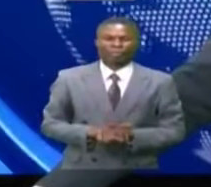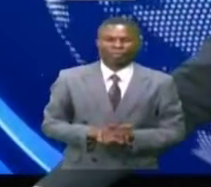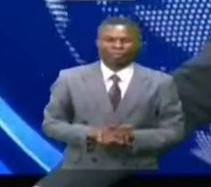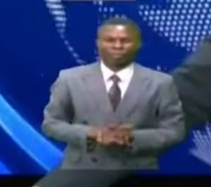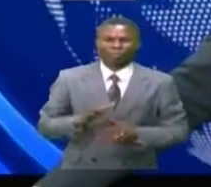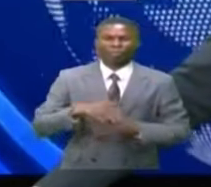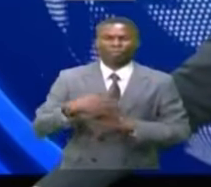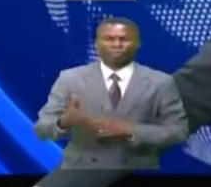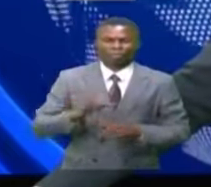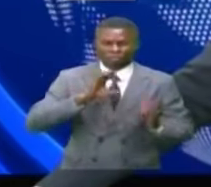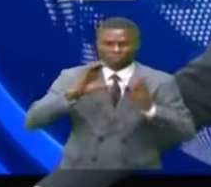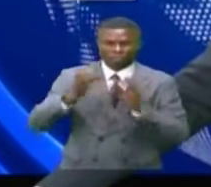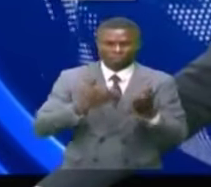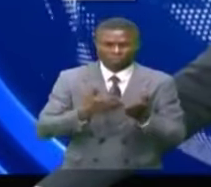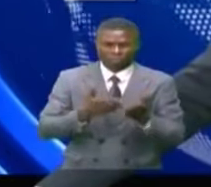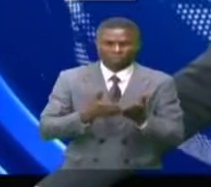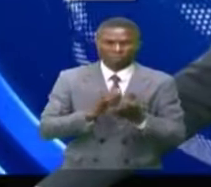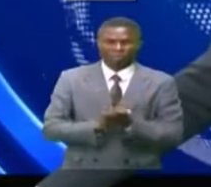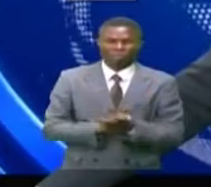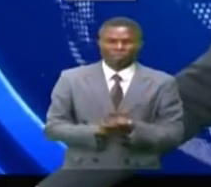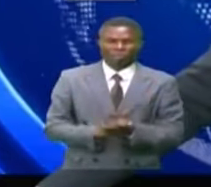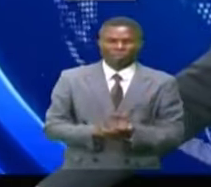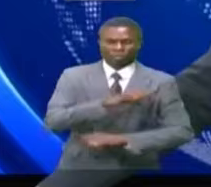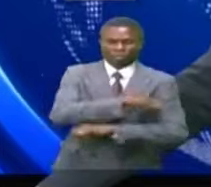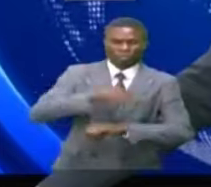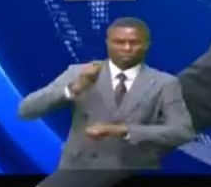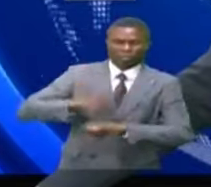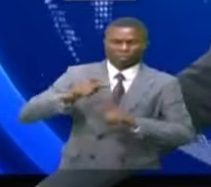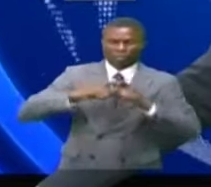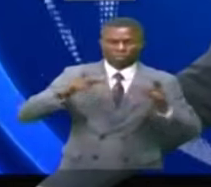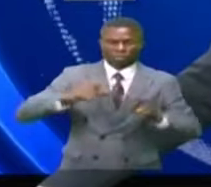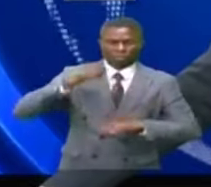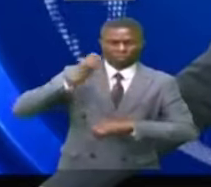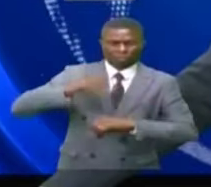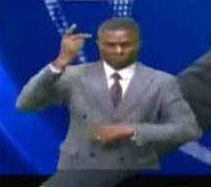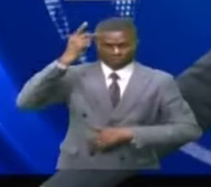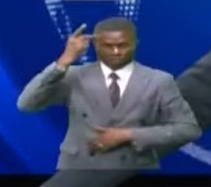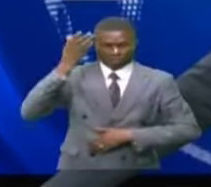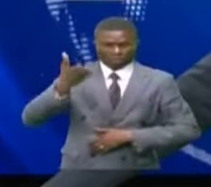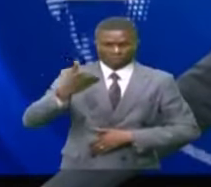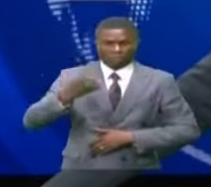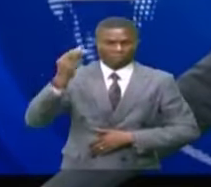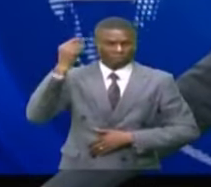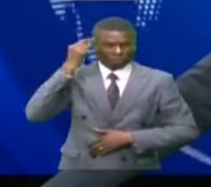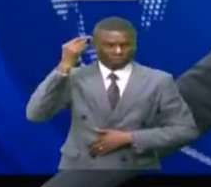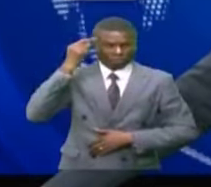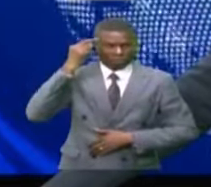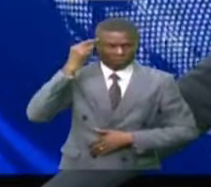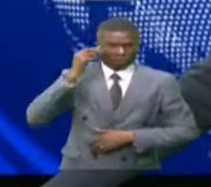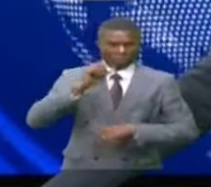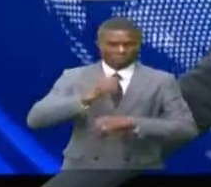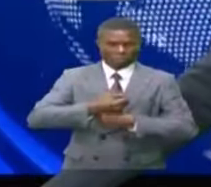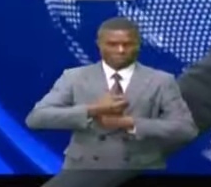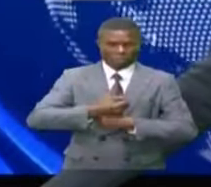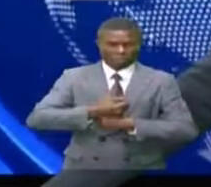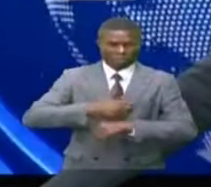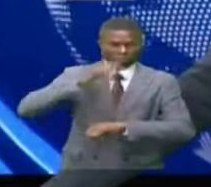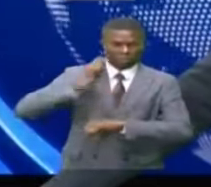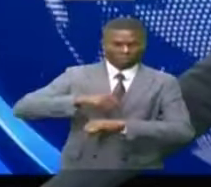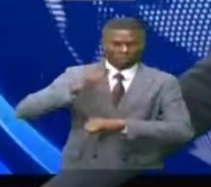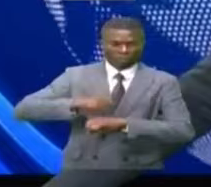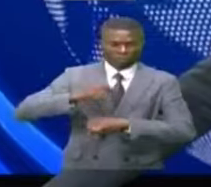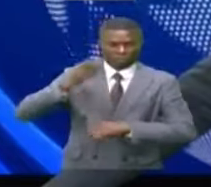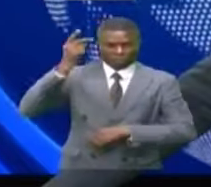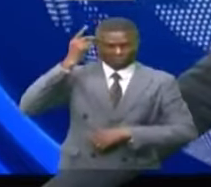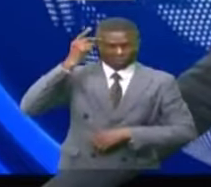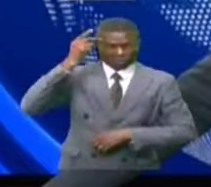Et puis, c'est communiqué de presse du tribunal de grande instance de Kinshasa, Ndjili. Le greffier du tribunal de grande instance